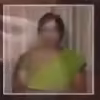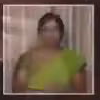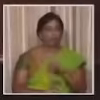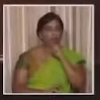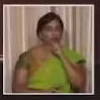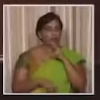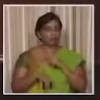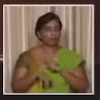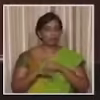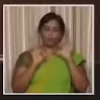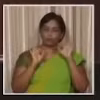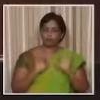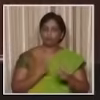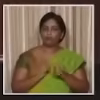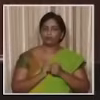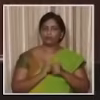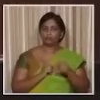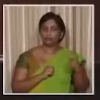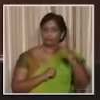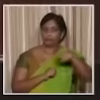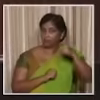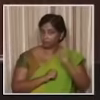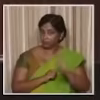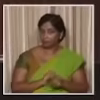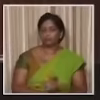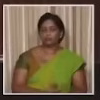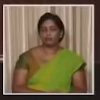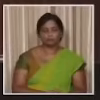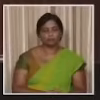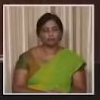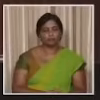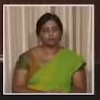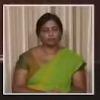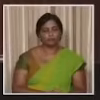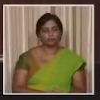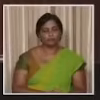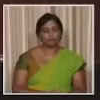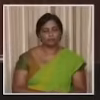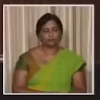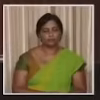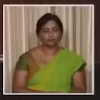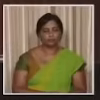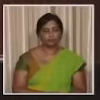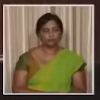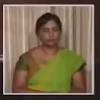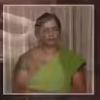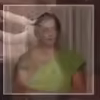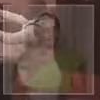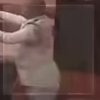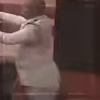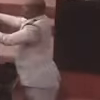දිවාහාර විවේකයේ නොතක කටයුතු කිරීම සභාව එකඟද කාර්ක සභාව